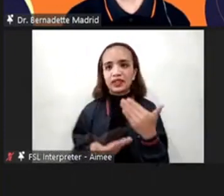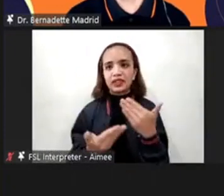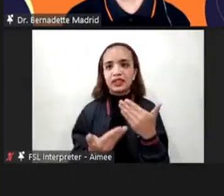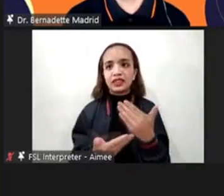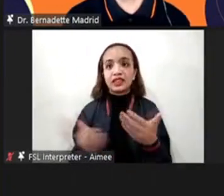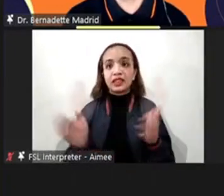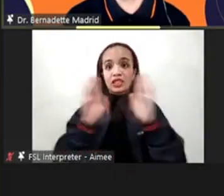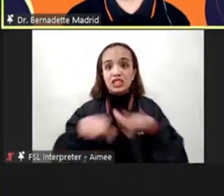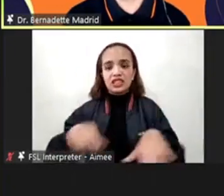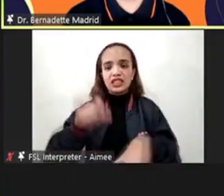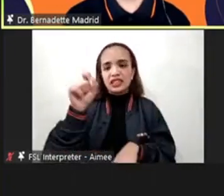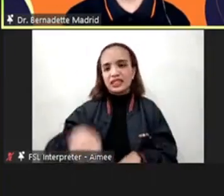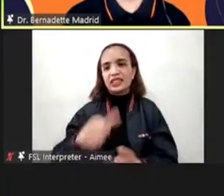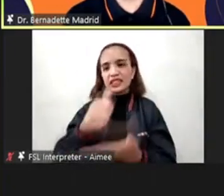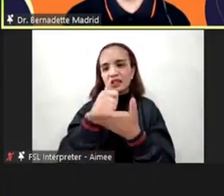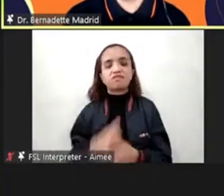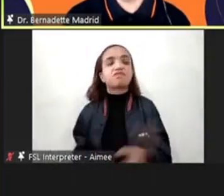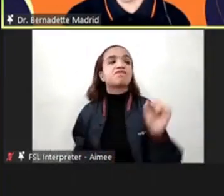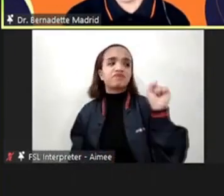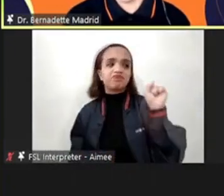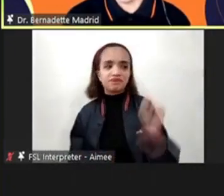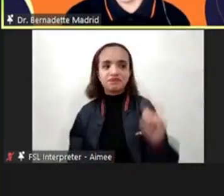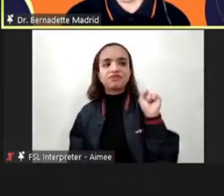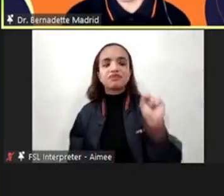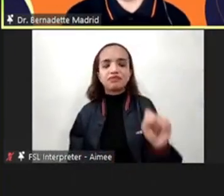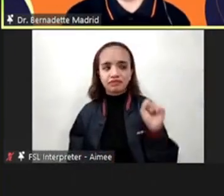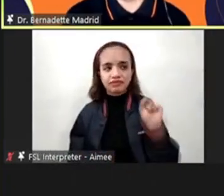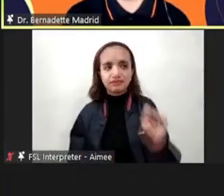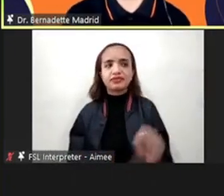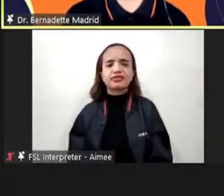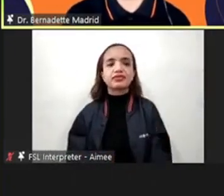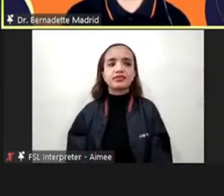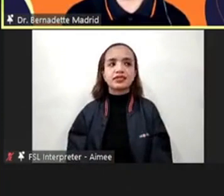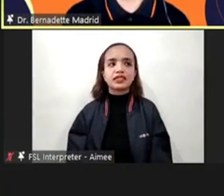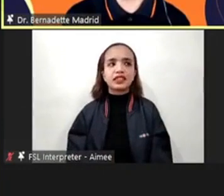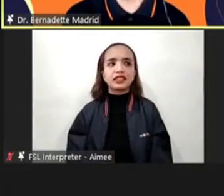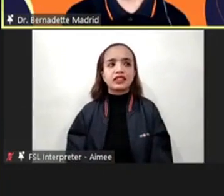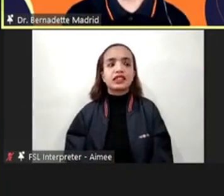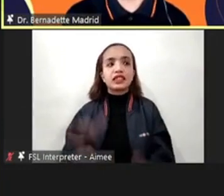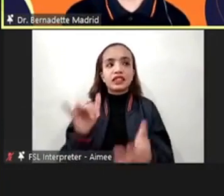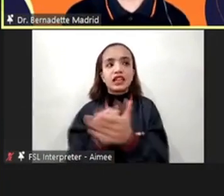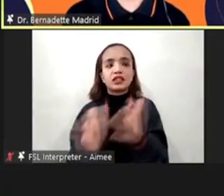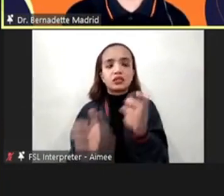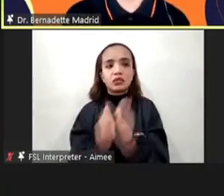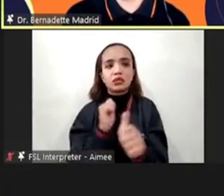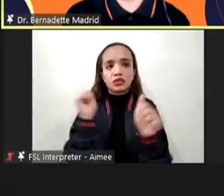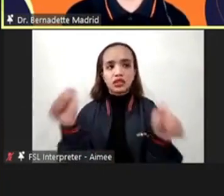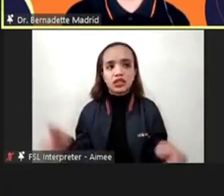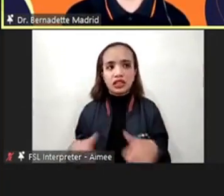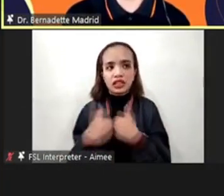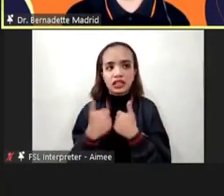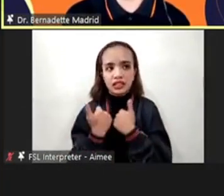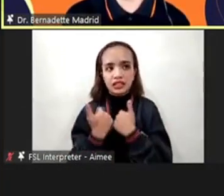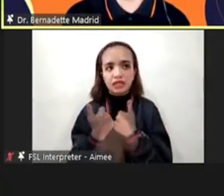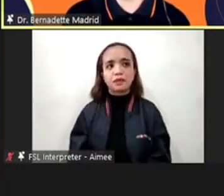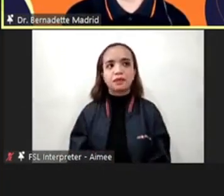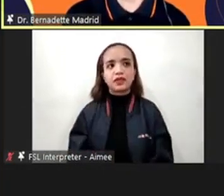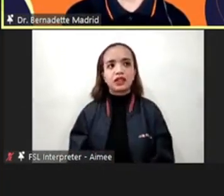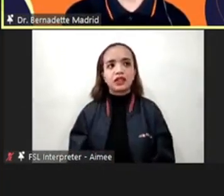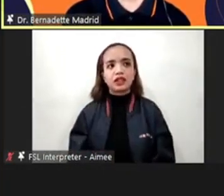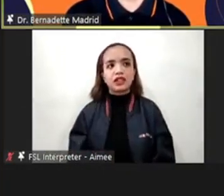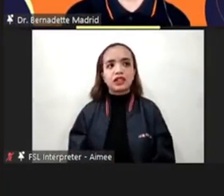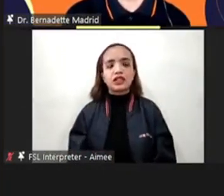tulong. Yeah, Oo. it's really been the most challenging, but the most rewarding